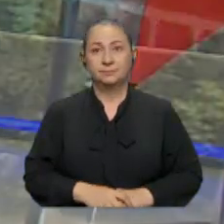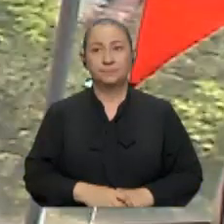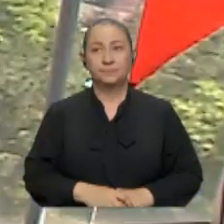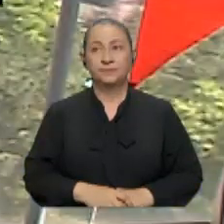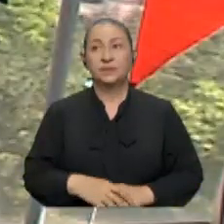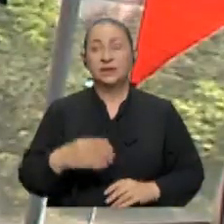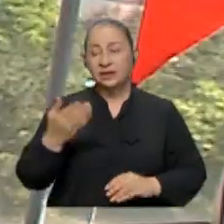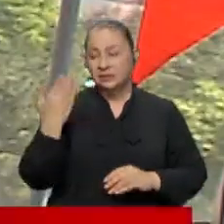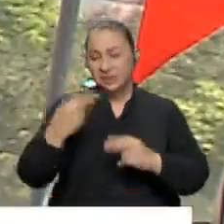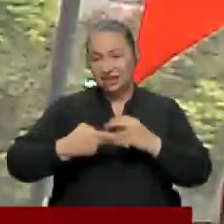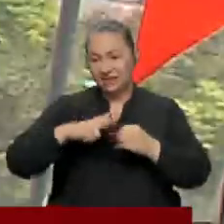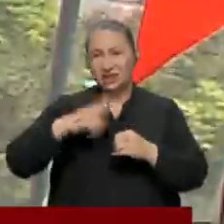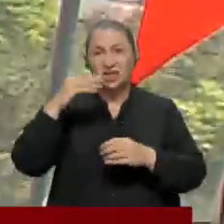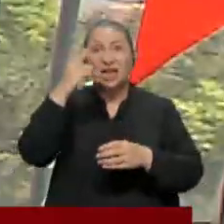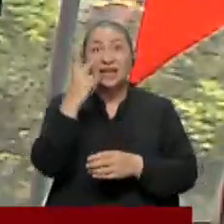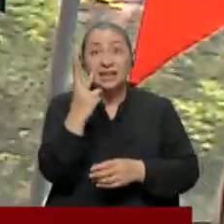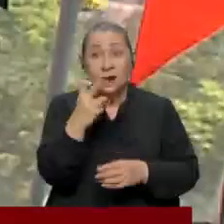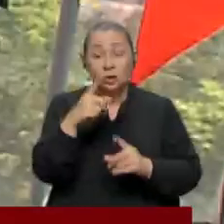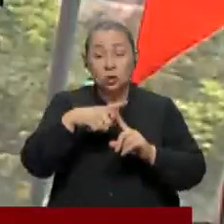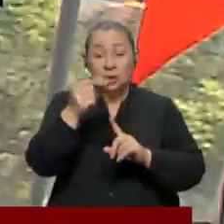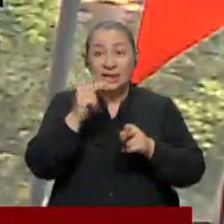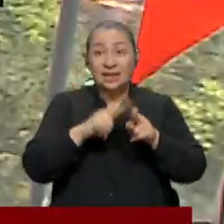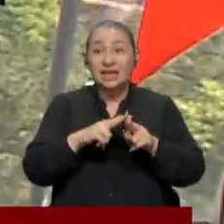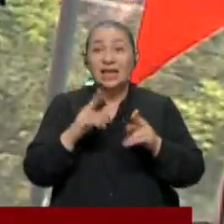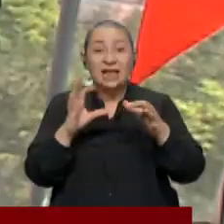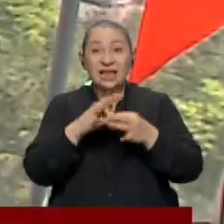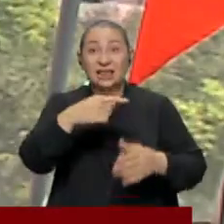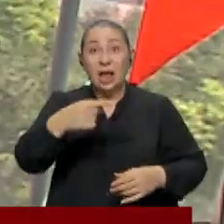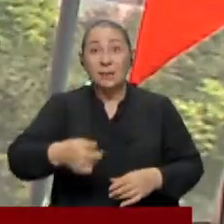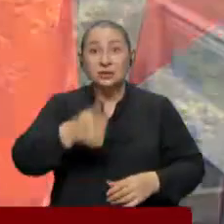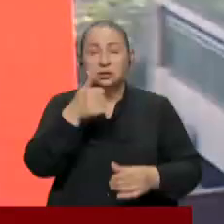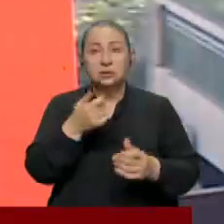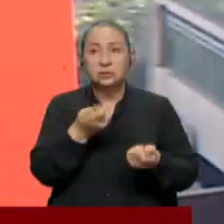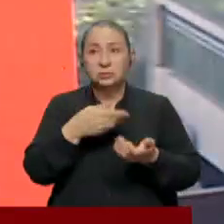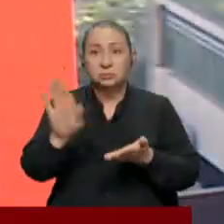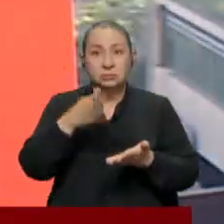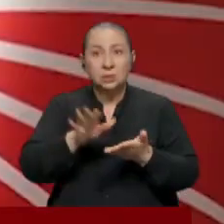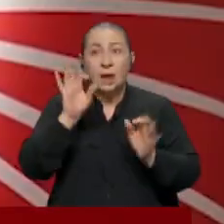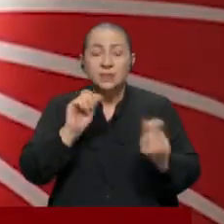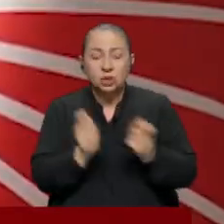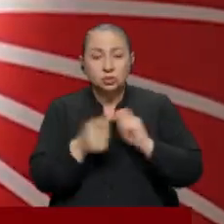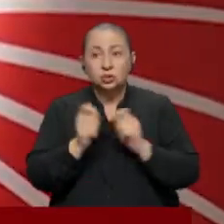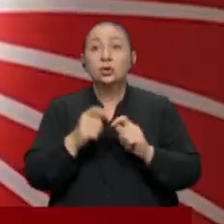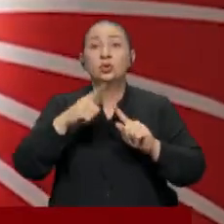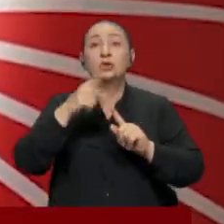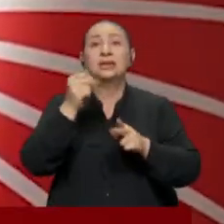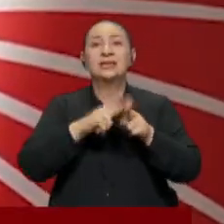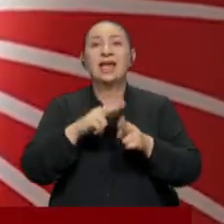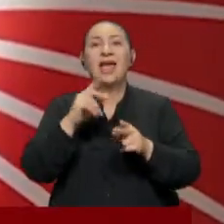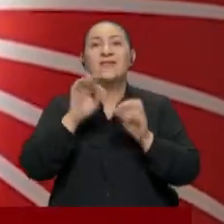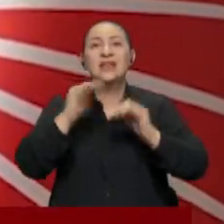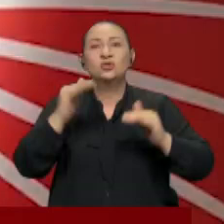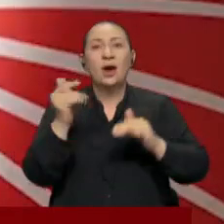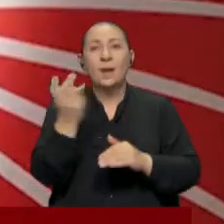görüşürüz 36 içinde iki tane Türk'ten ilgili daire başkanları görevden alınmış sürekli değişim açıkladığı enflasyon